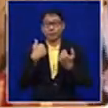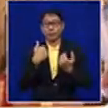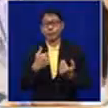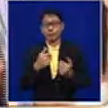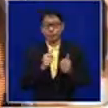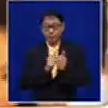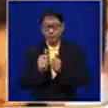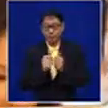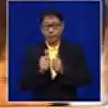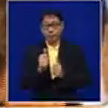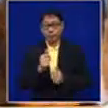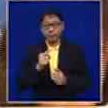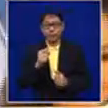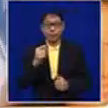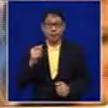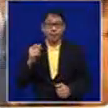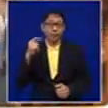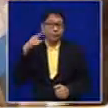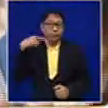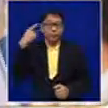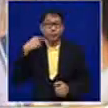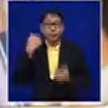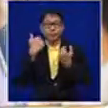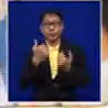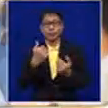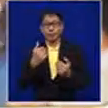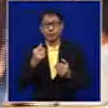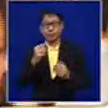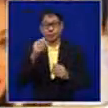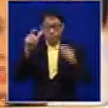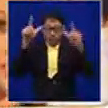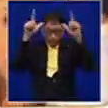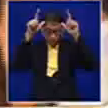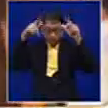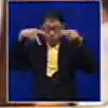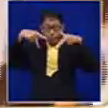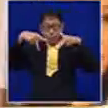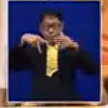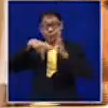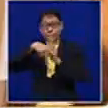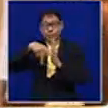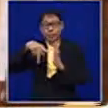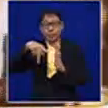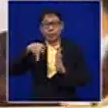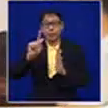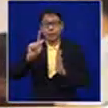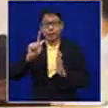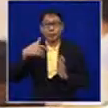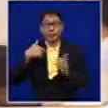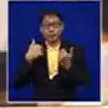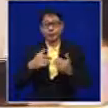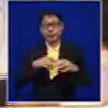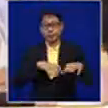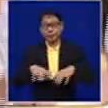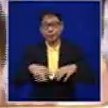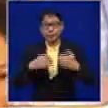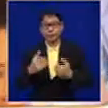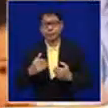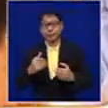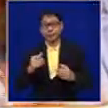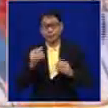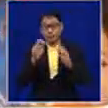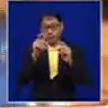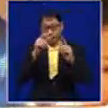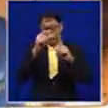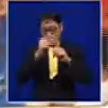ทีการประกวดนางสาวลำปางประจำปี2559รอบคัดเลือกค่ะเขาจัดอยู่ในงานเทศกาลรื่นเริงฤดูหน